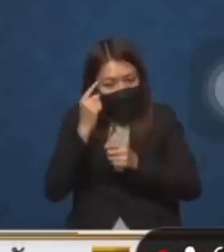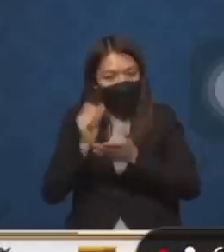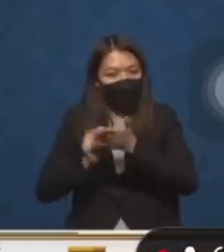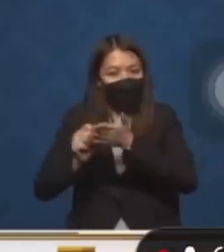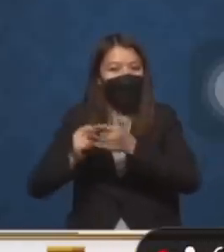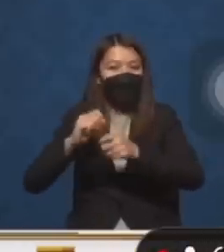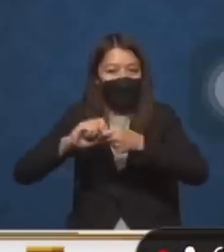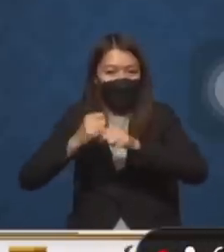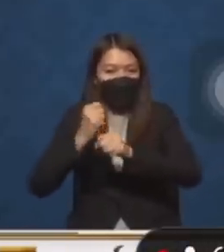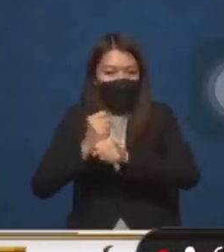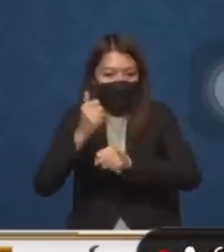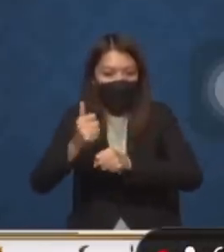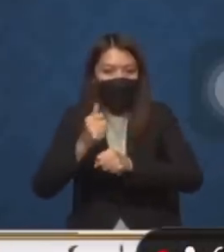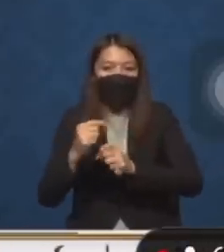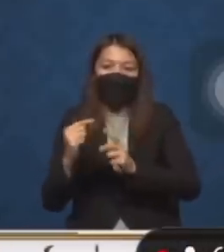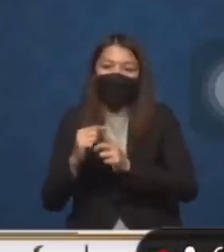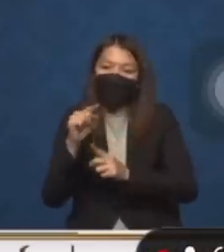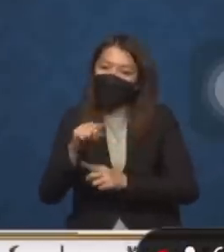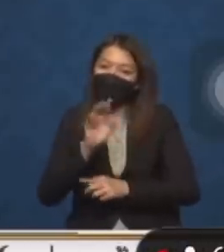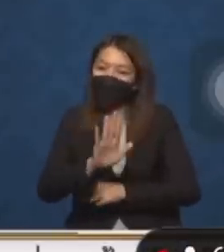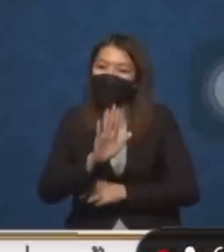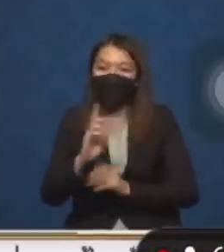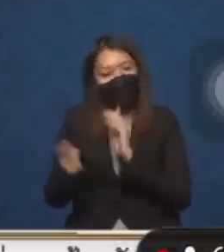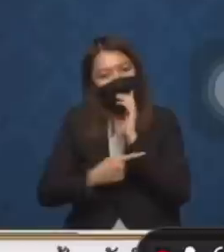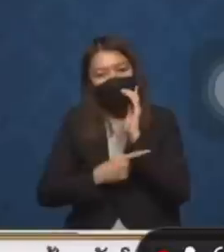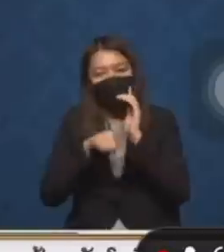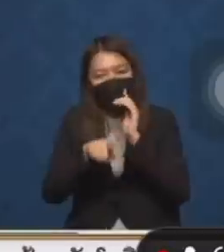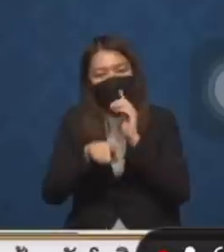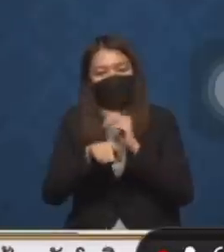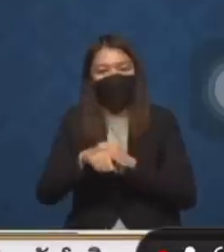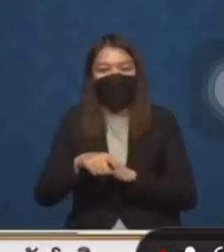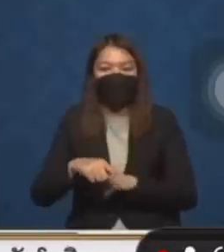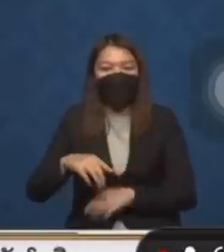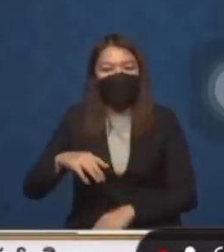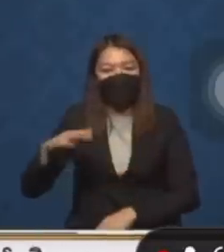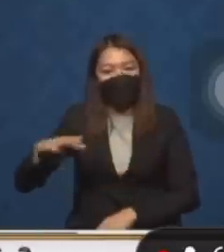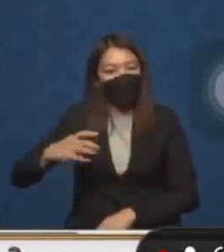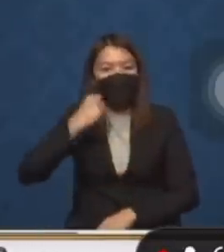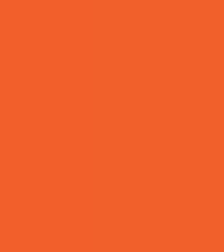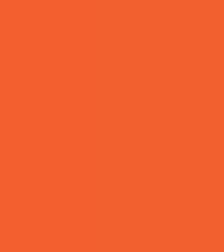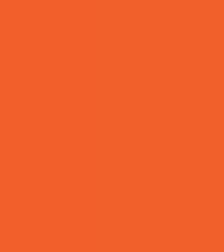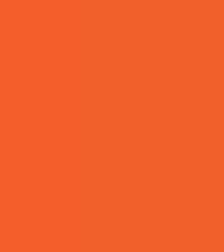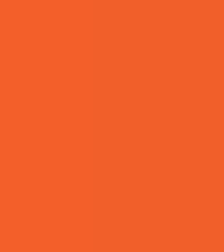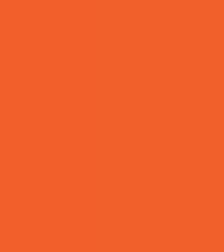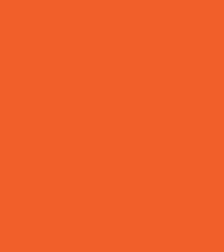เป็นเพียงคำสั่งข้อห้ามและบลงโทษที่ออกมาโดยคนที่มีำนาเทานั้นครับ